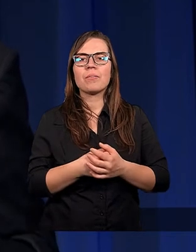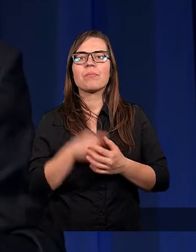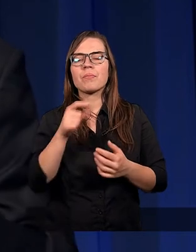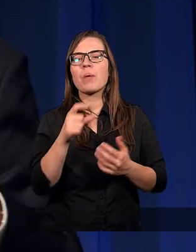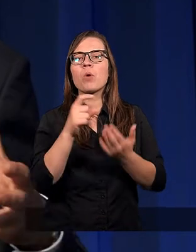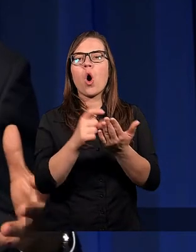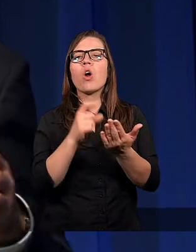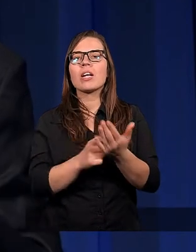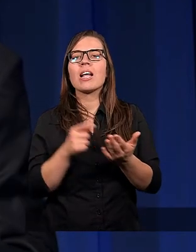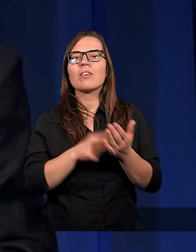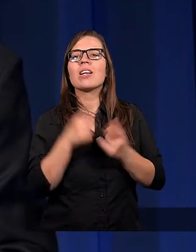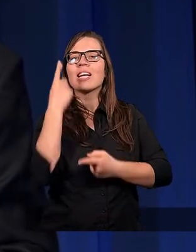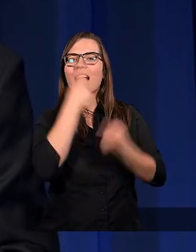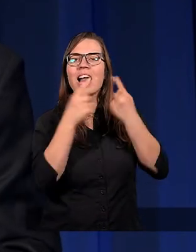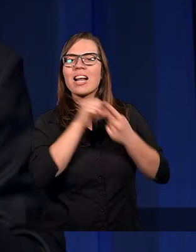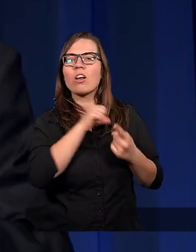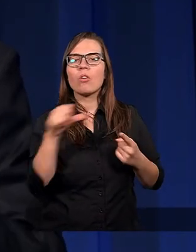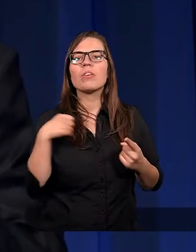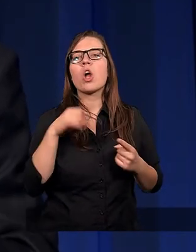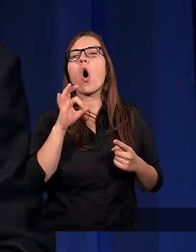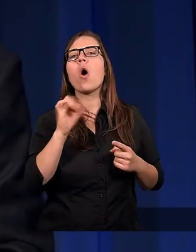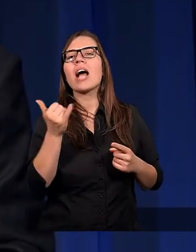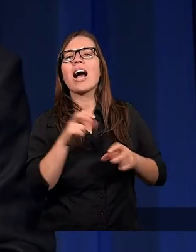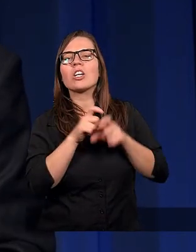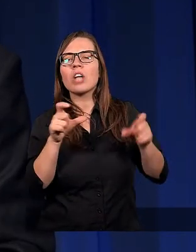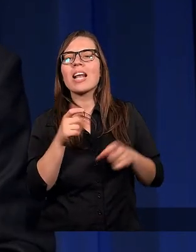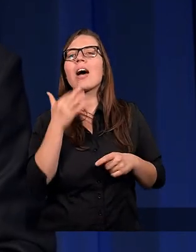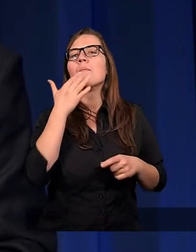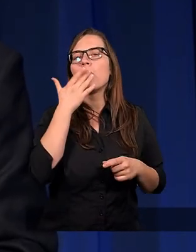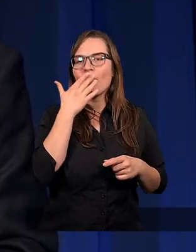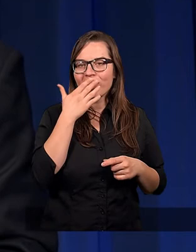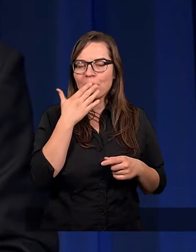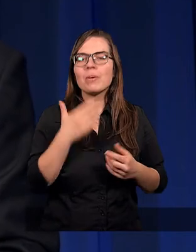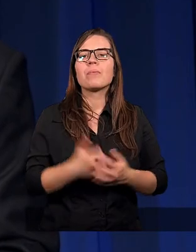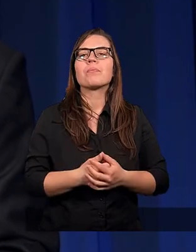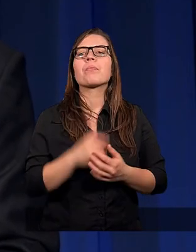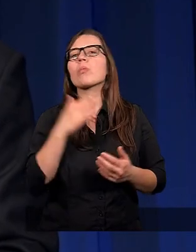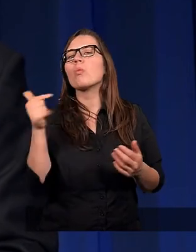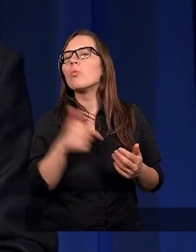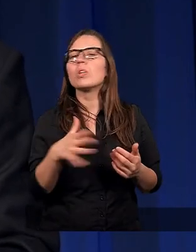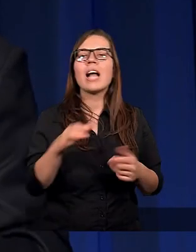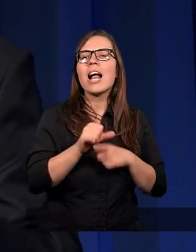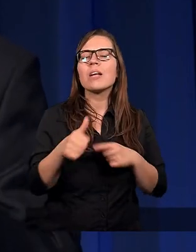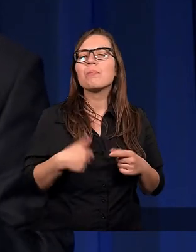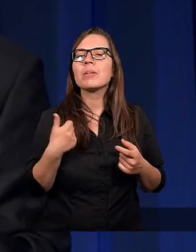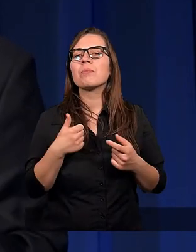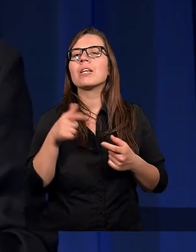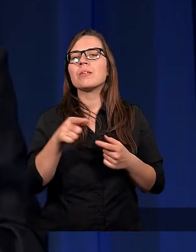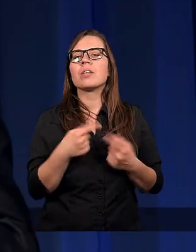kontekście, no, zastanowić się, o jakich w ogóle czasach mówimy, więc musielibyśmy się